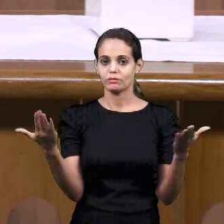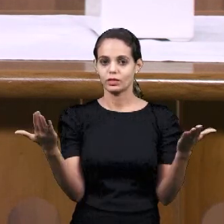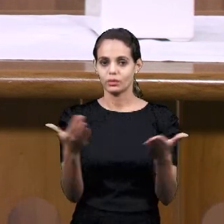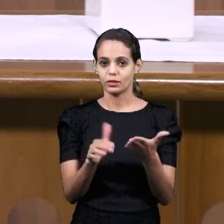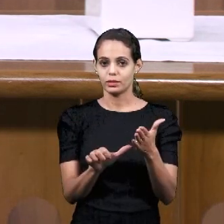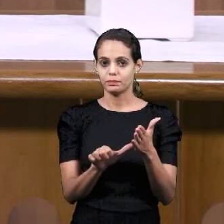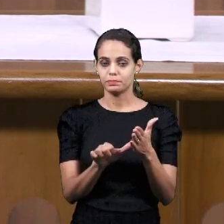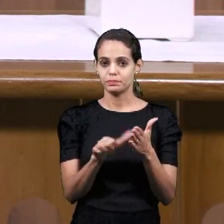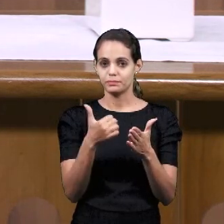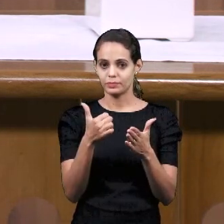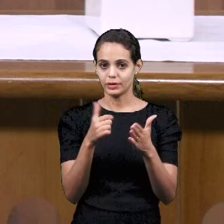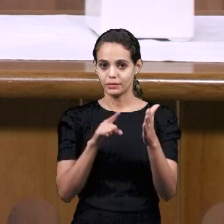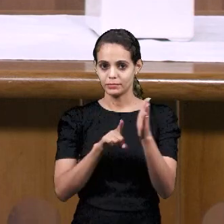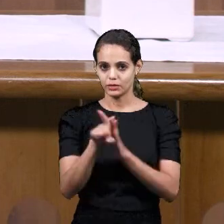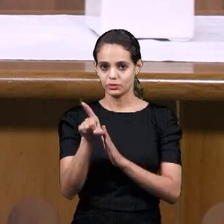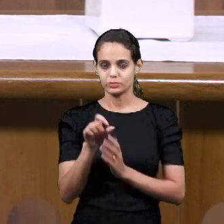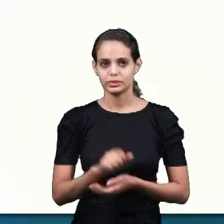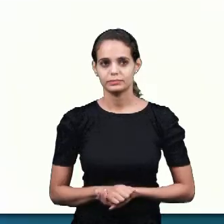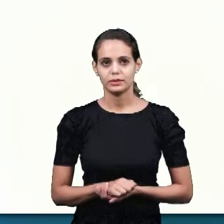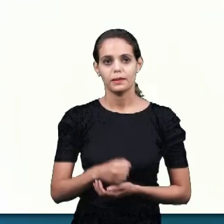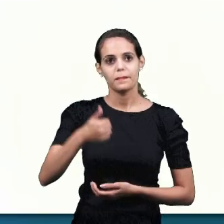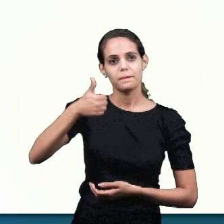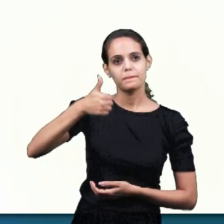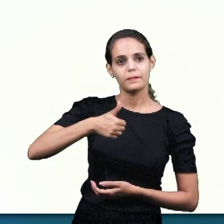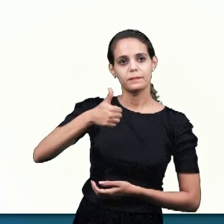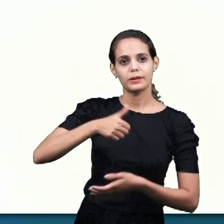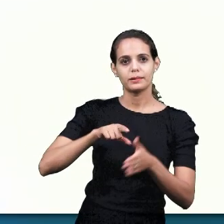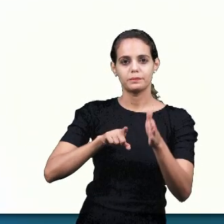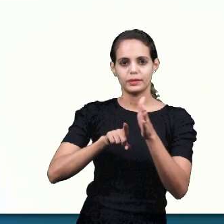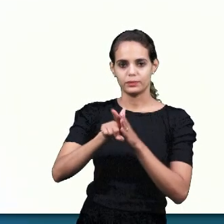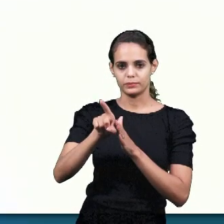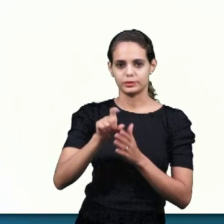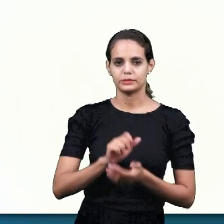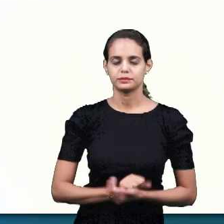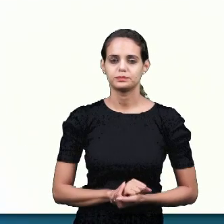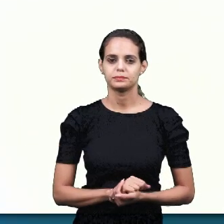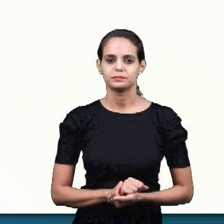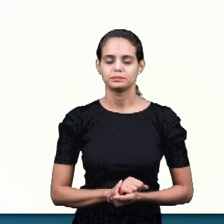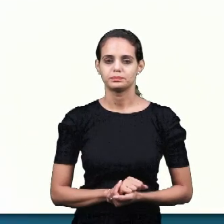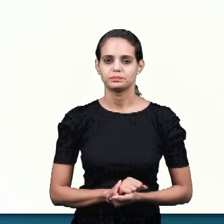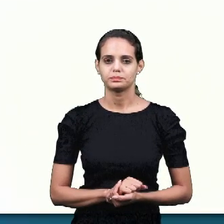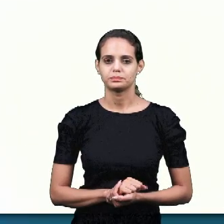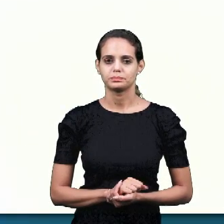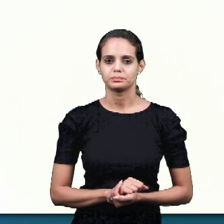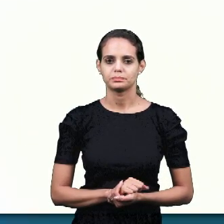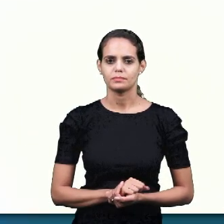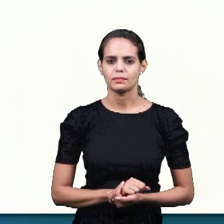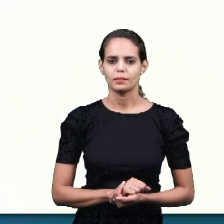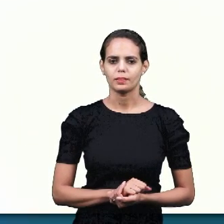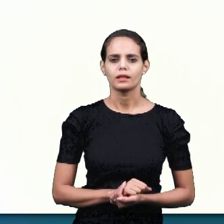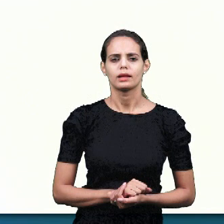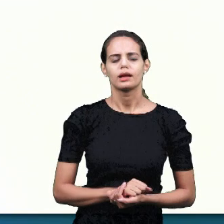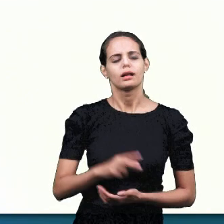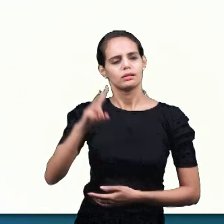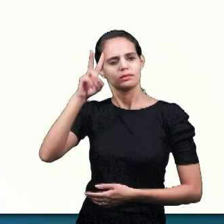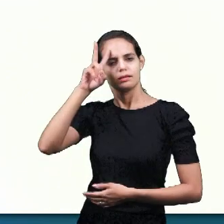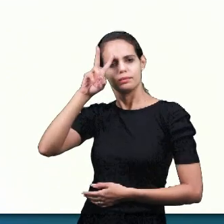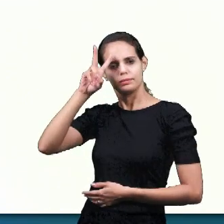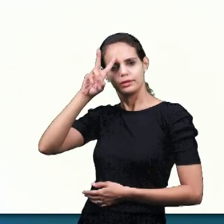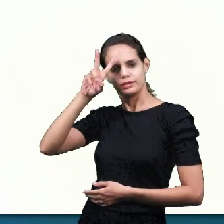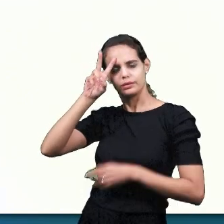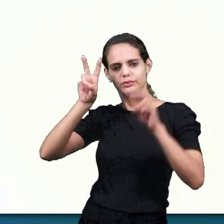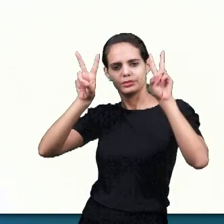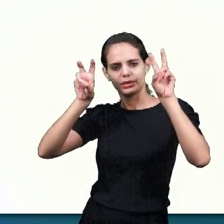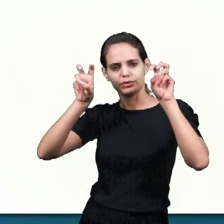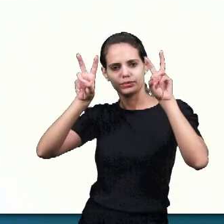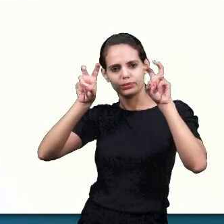Passons à notre première question. La première question, c'est la question 1. Voyons à nouveau les questions du dernier séminaire